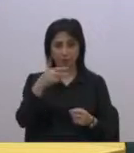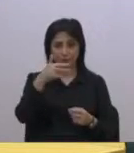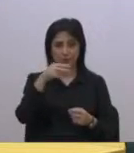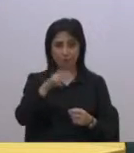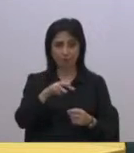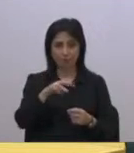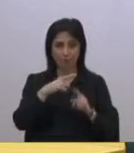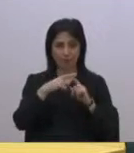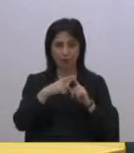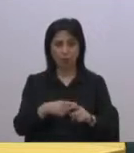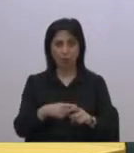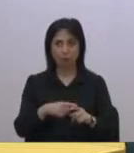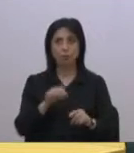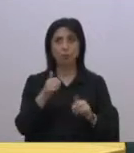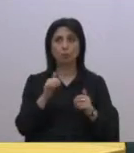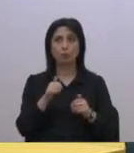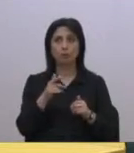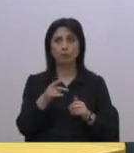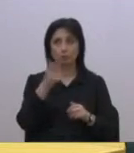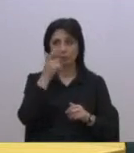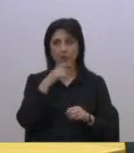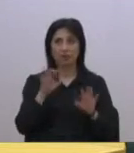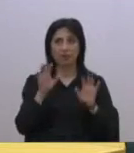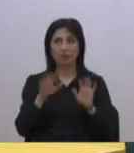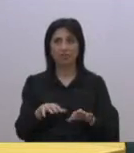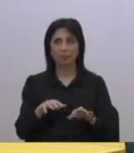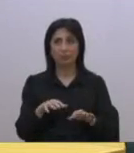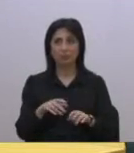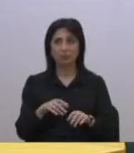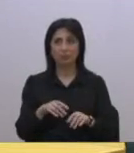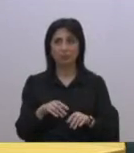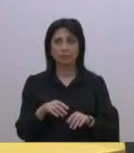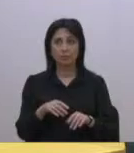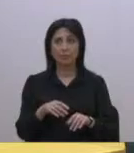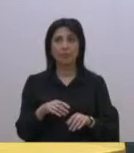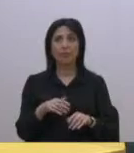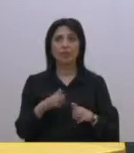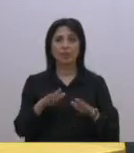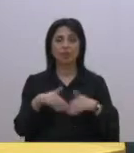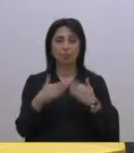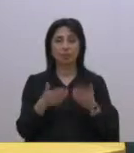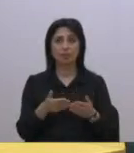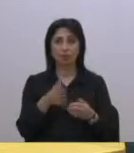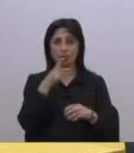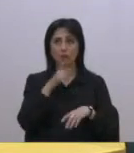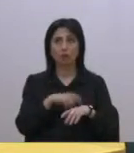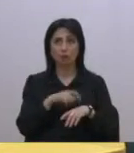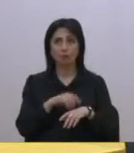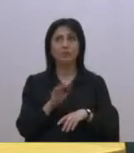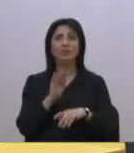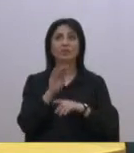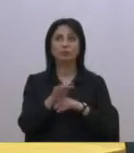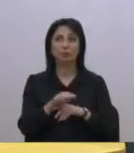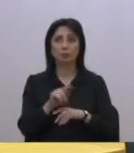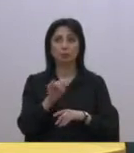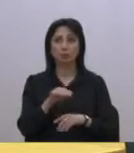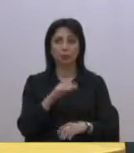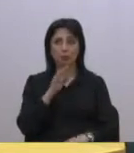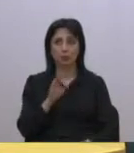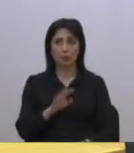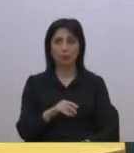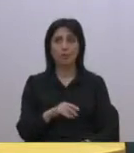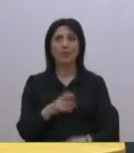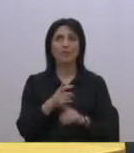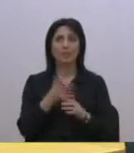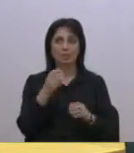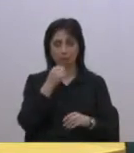წუთი დავუთხოვდა, როგორც პატრონ თავმჯდომარე დამთავრდა შემოთავაზა, დროსაც კი დამიმატებს თუ არ მეყო. და ძალიან